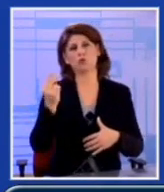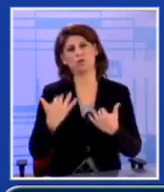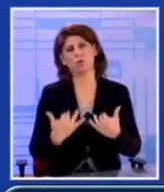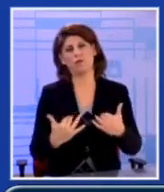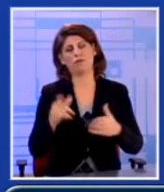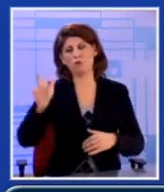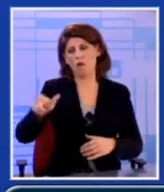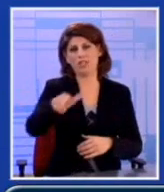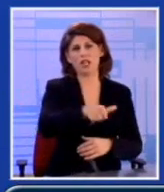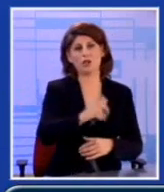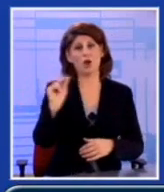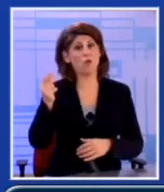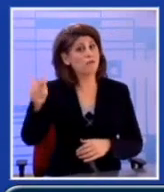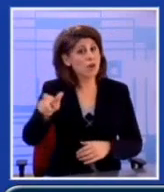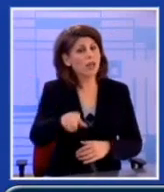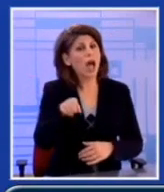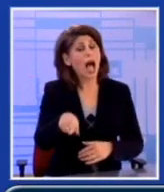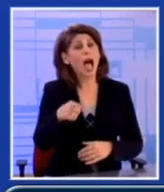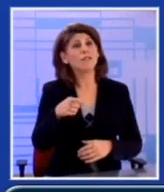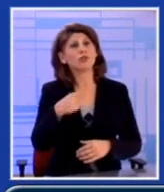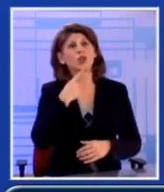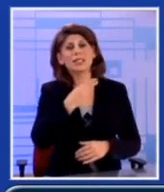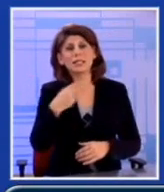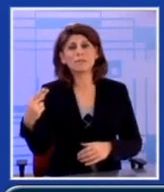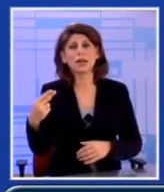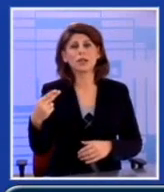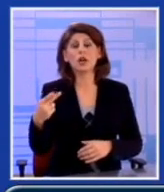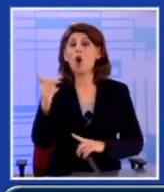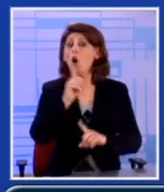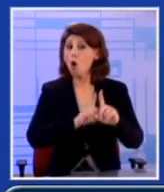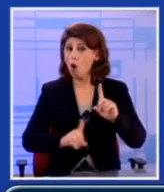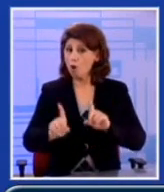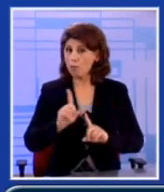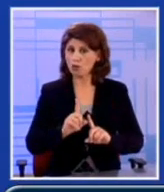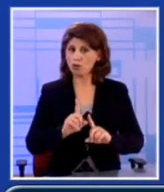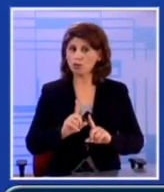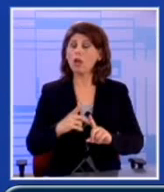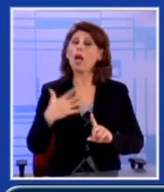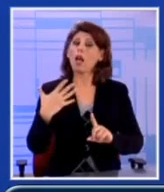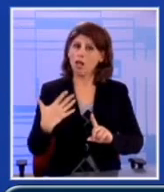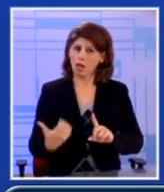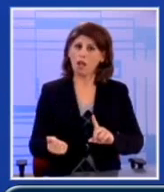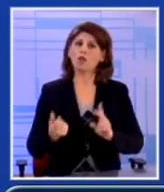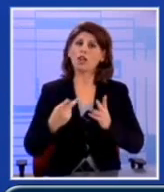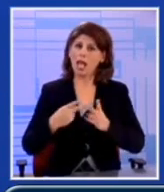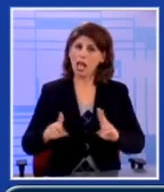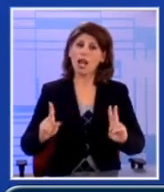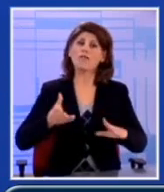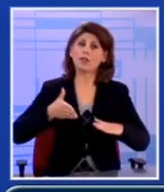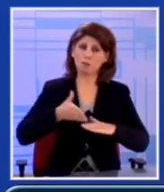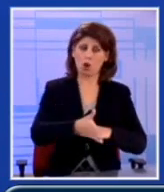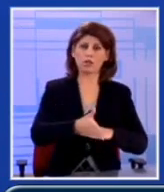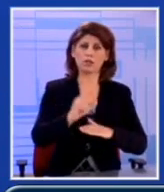Αυτό σημαίνει ότι θα αξιώνει εκείνοι οι οποίοι έχουν ελεύθερη πρόσβαση